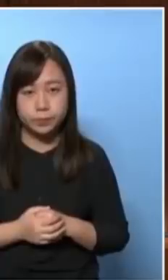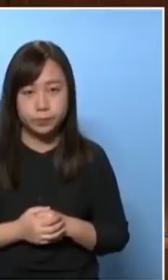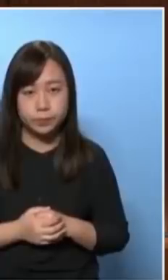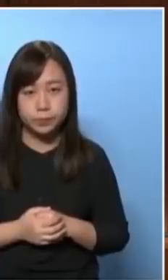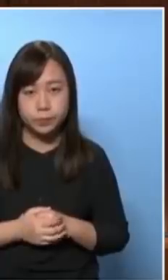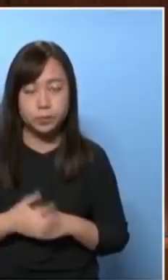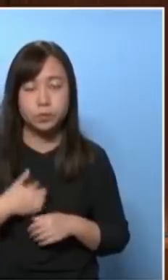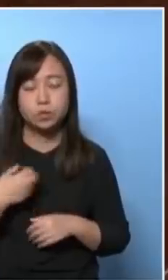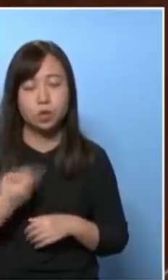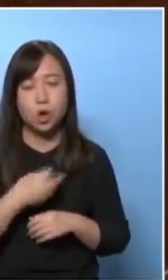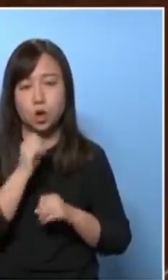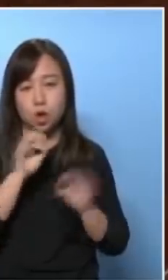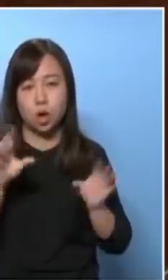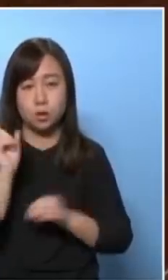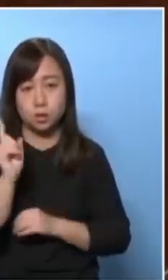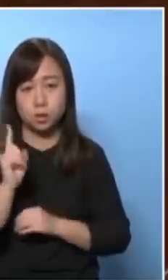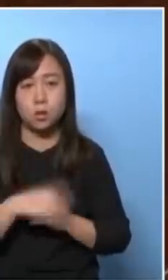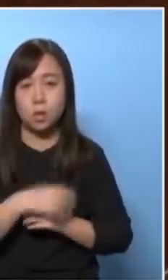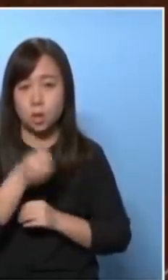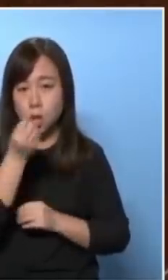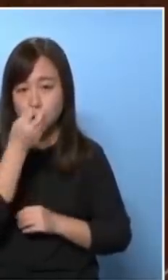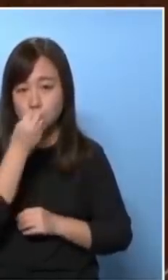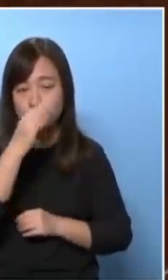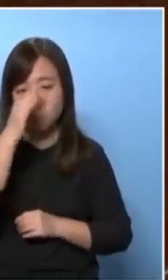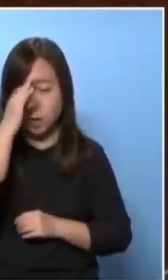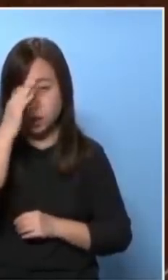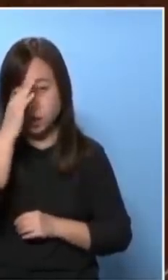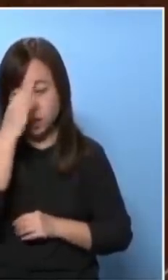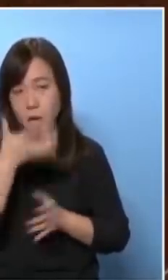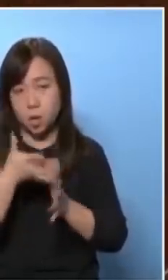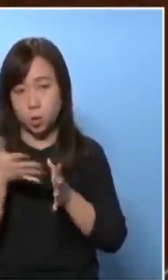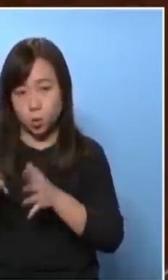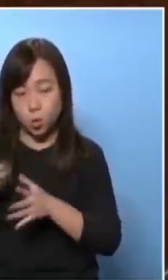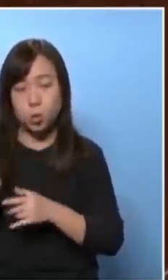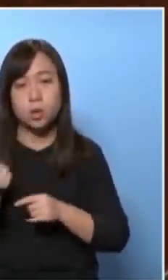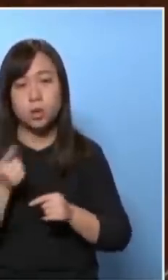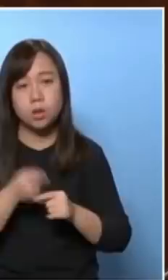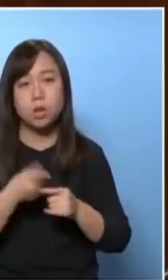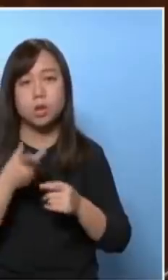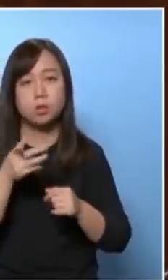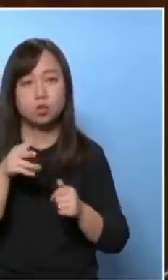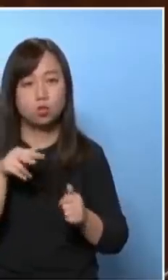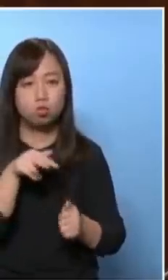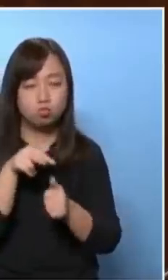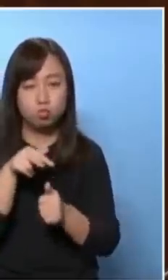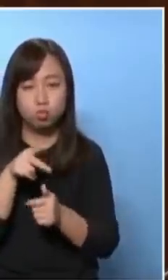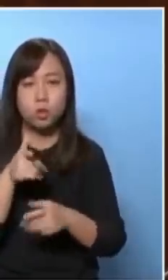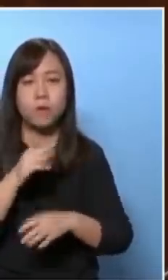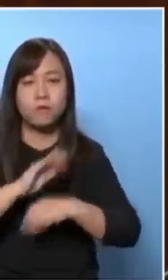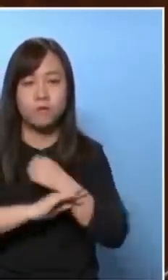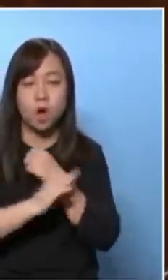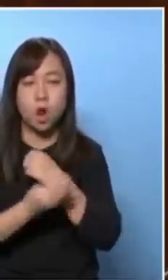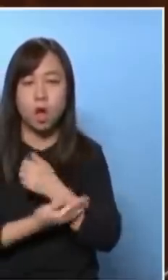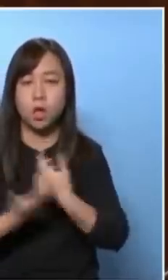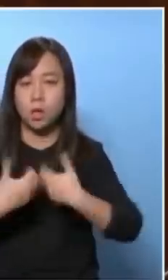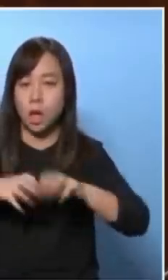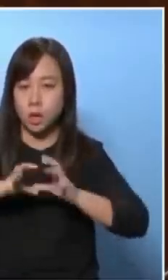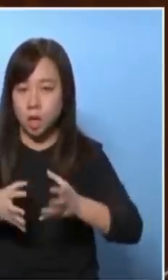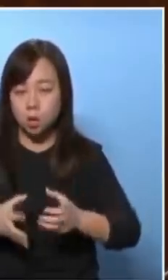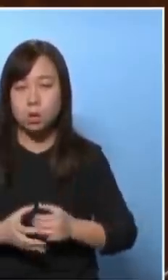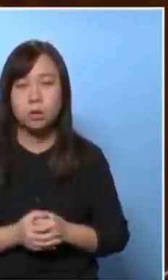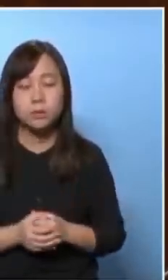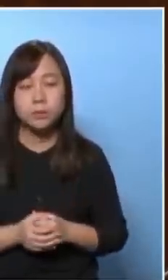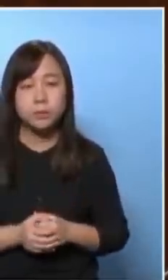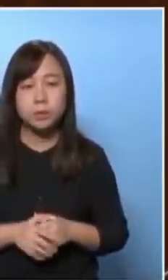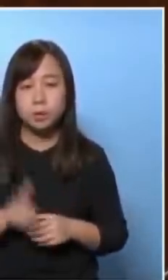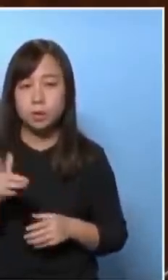我在這裡再說一次，香港警隊是一個執法的機構，多年來是